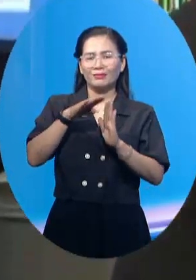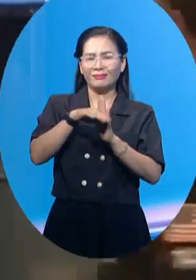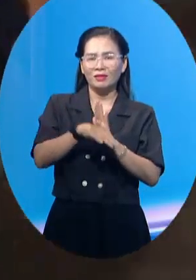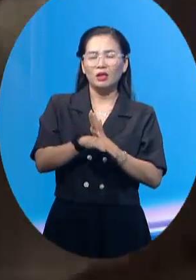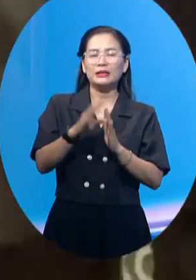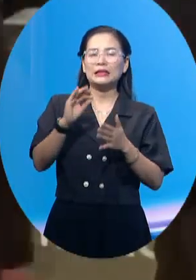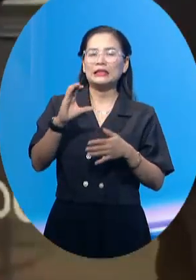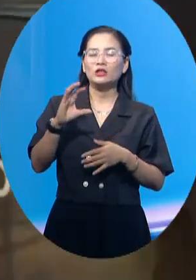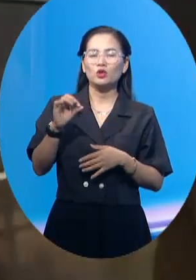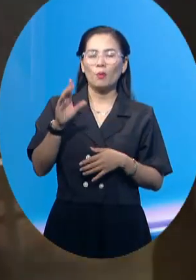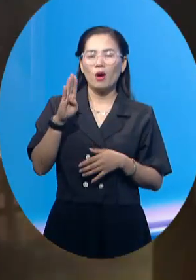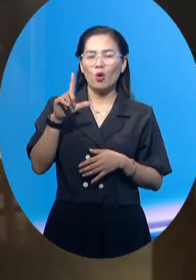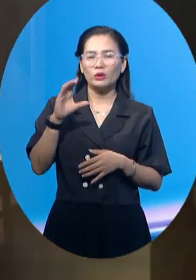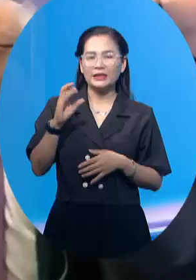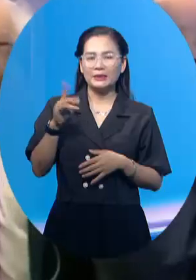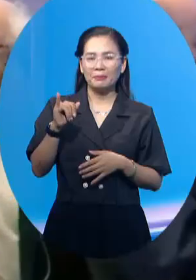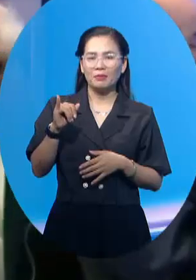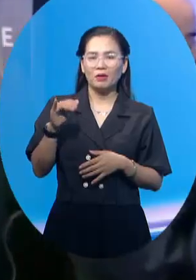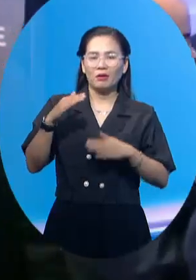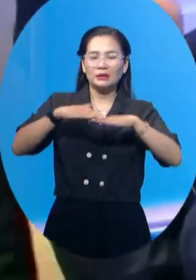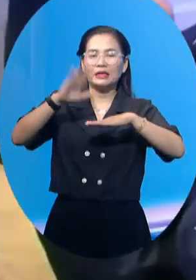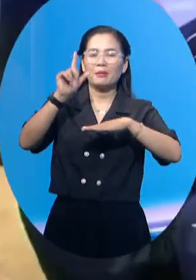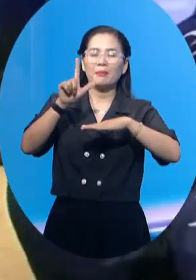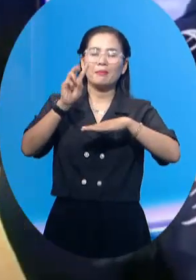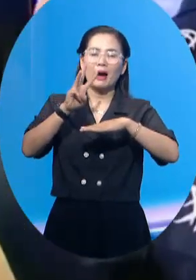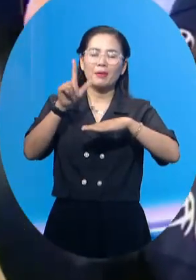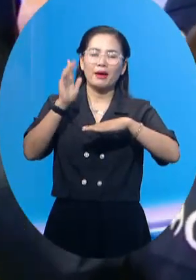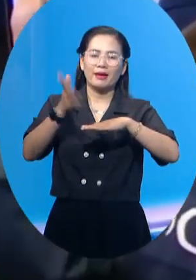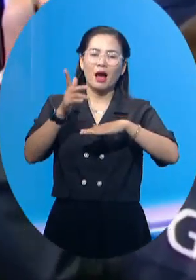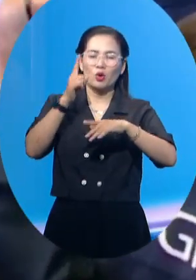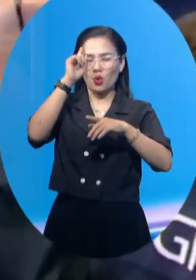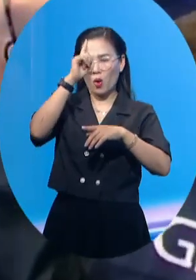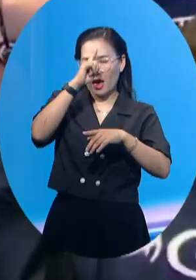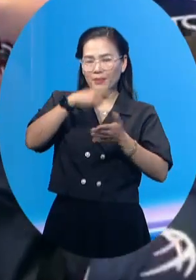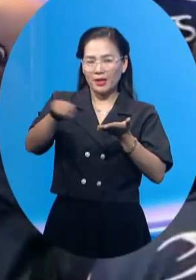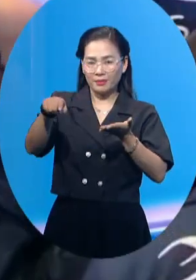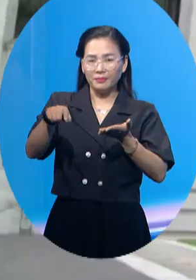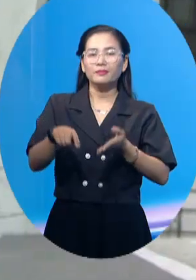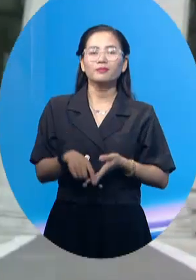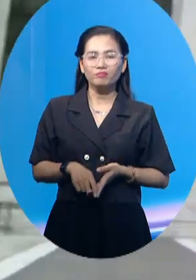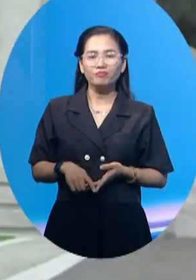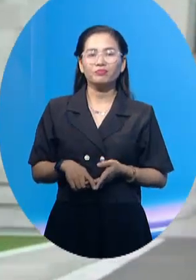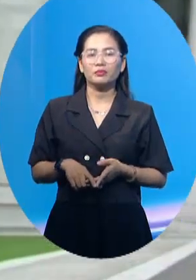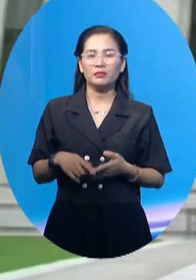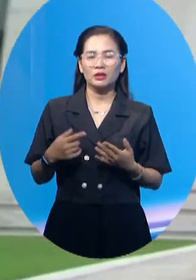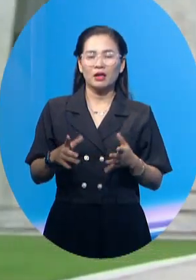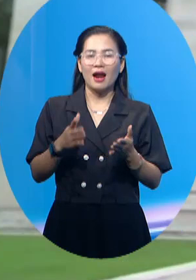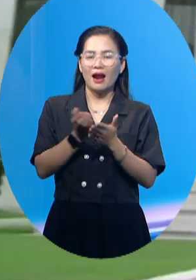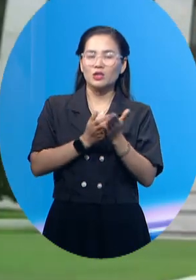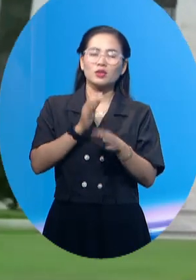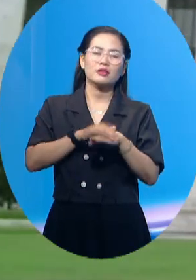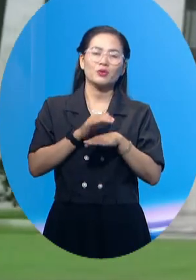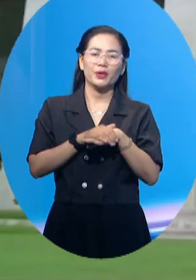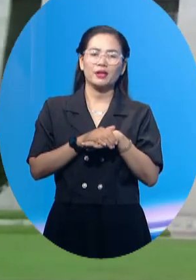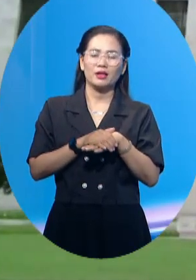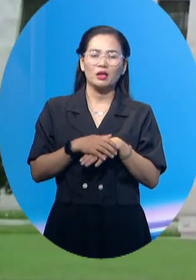Chip lần đầu tiên trong lịch sử chốt phiên trên ngưỡng 37.000 đô la. Cục Dự trữ Liên bang Mỹ Fed đã giữ nguyên lãi suất như dự kiến.